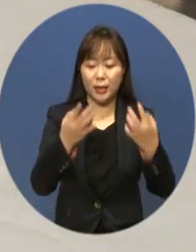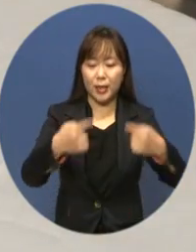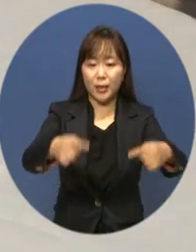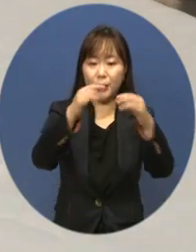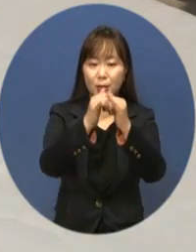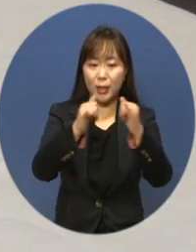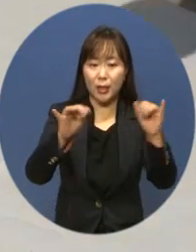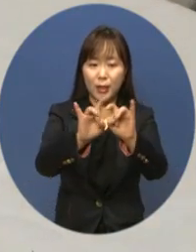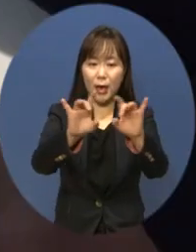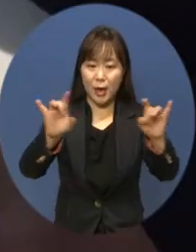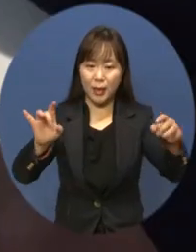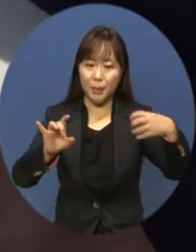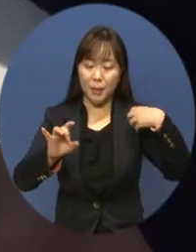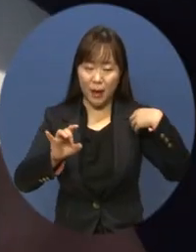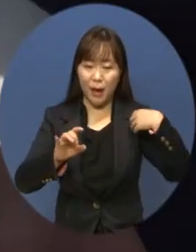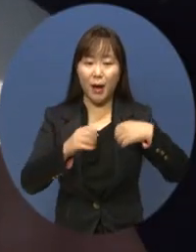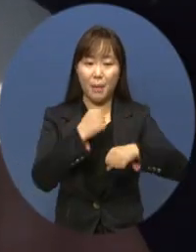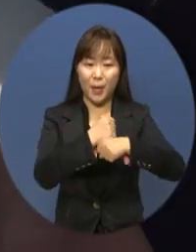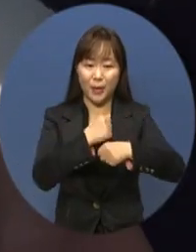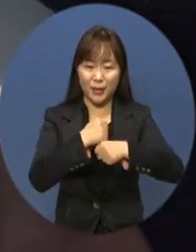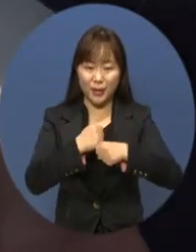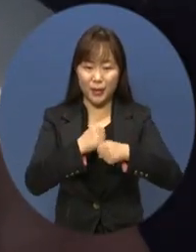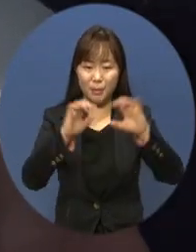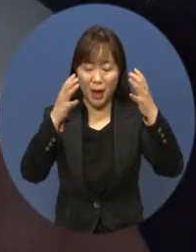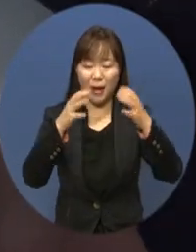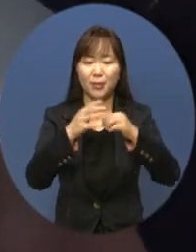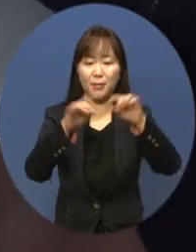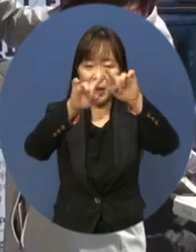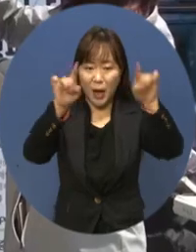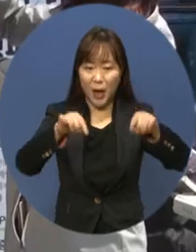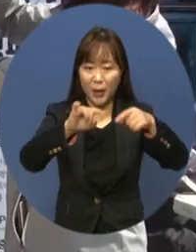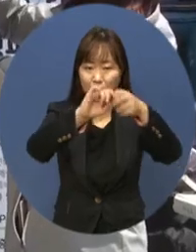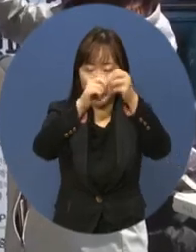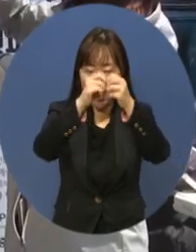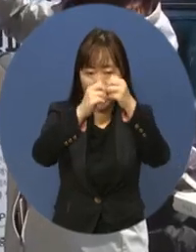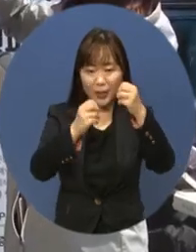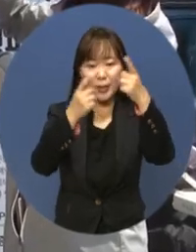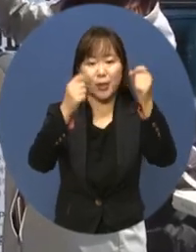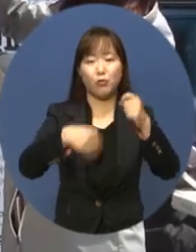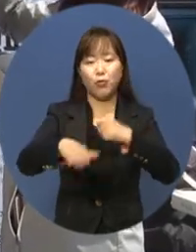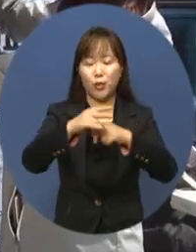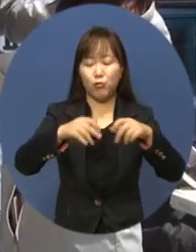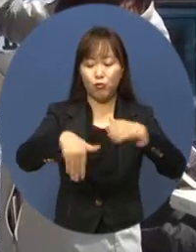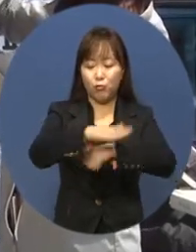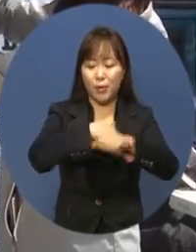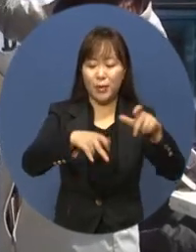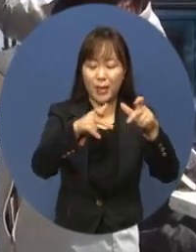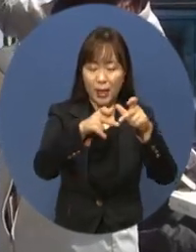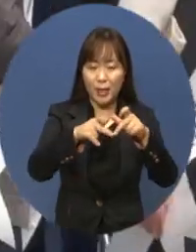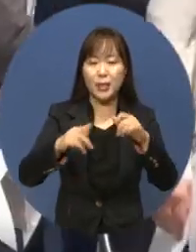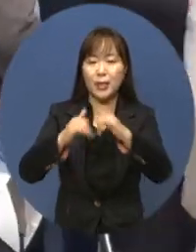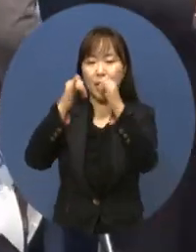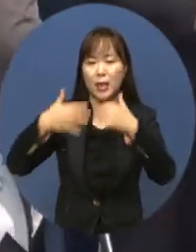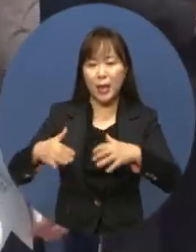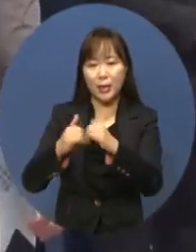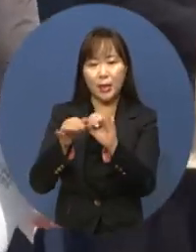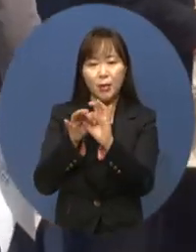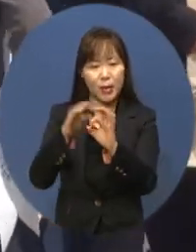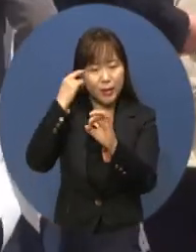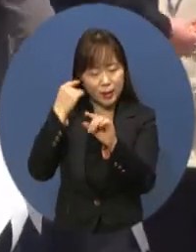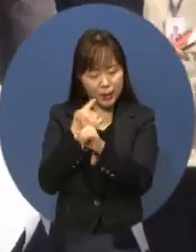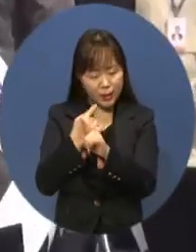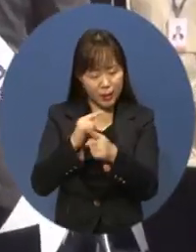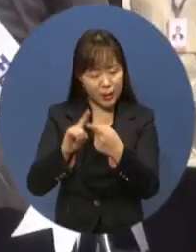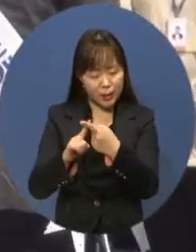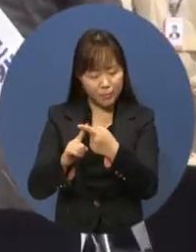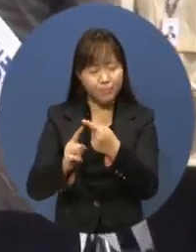참석자들은 각자 만든 응원 문구를 응원나무에 내거는 등 우리 주변 장애인과 사회적 약자에 대한 인식 개선을